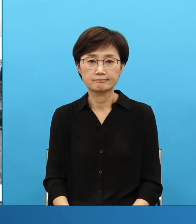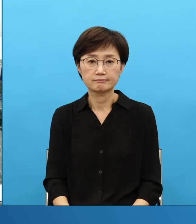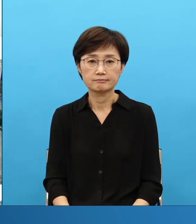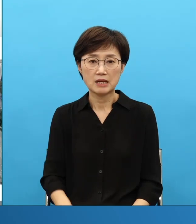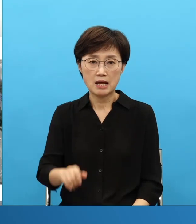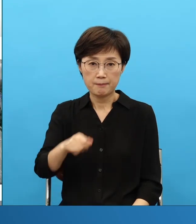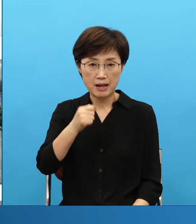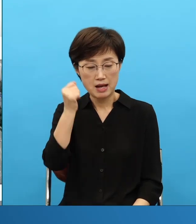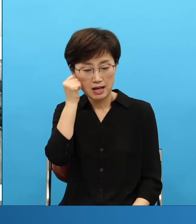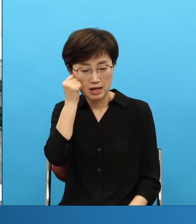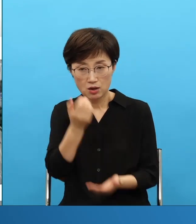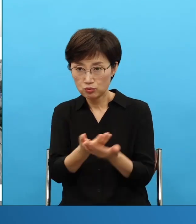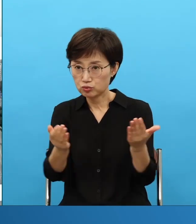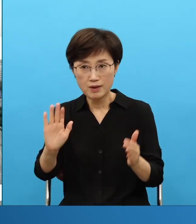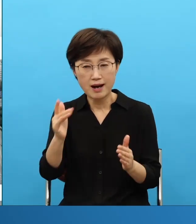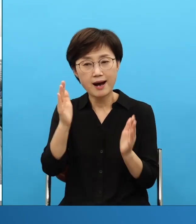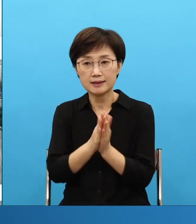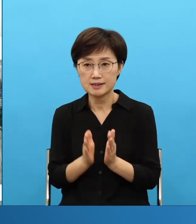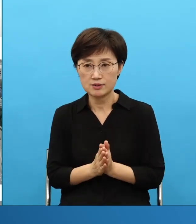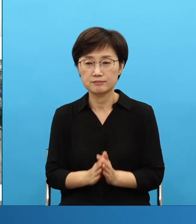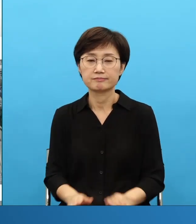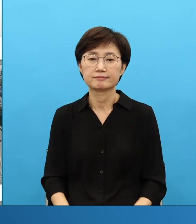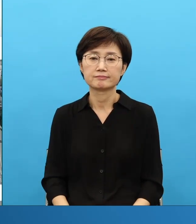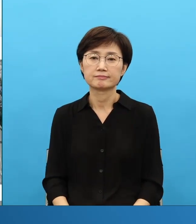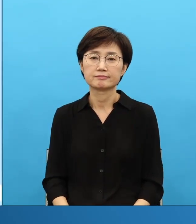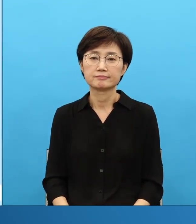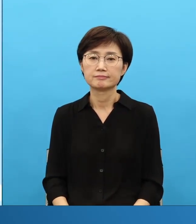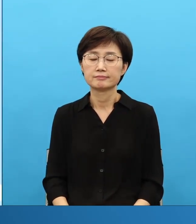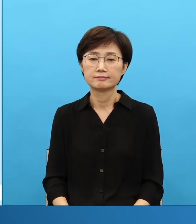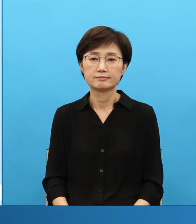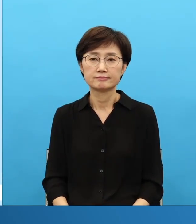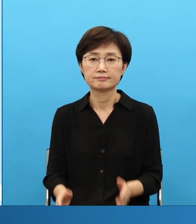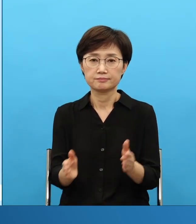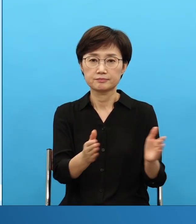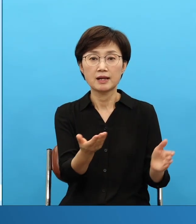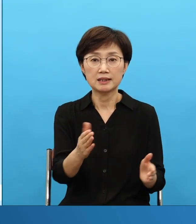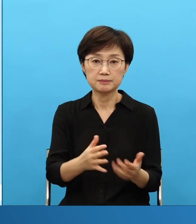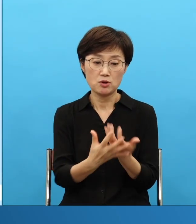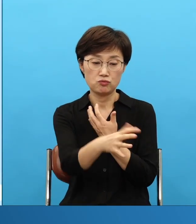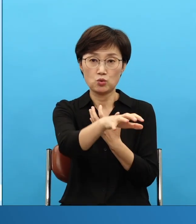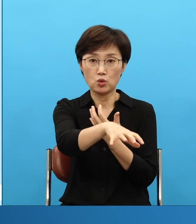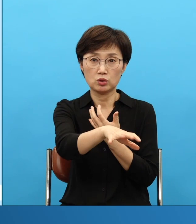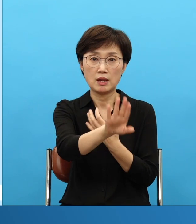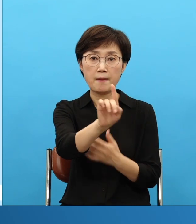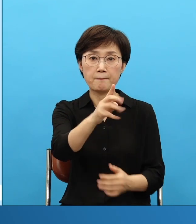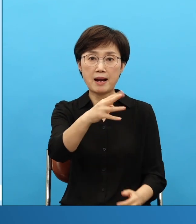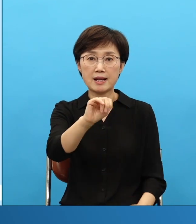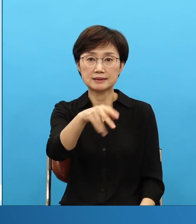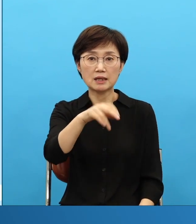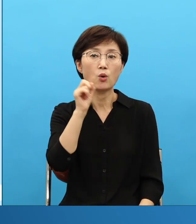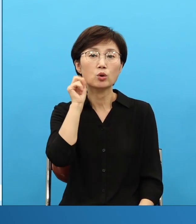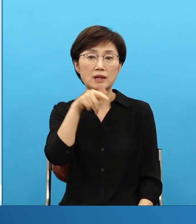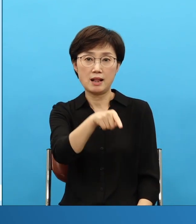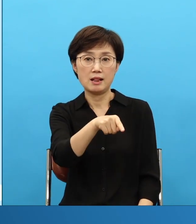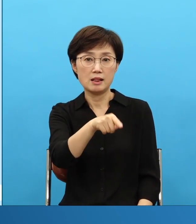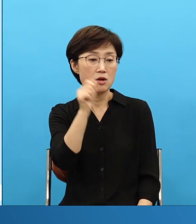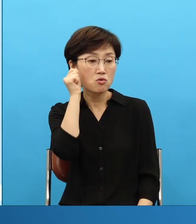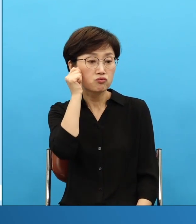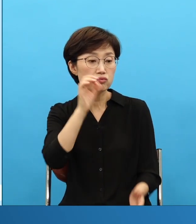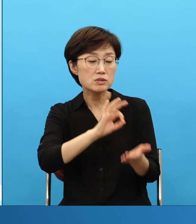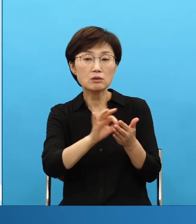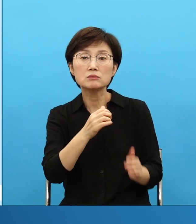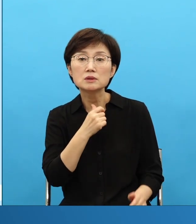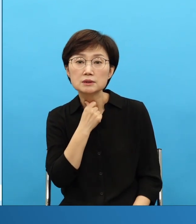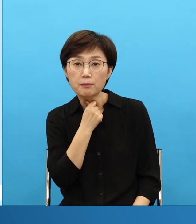식사와 숙소는 제공되지 않습니다. 단 집회 장소인 발렌시아 콩그레스 호텔의 숙소를 이용하고자